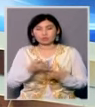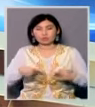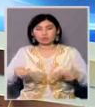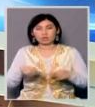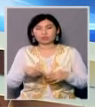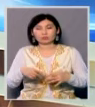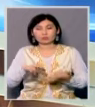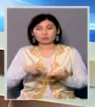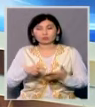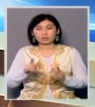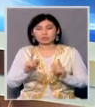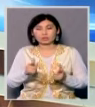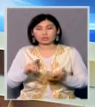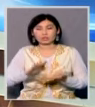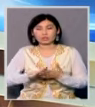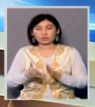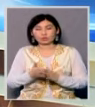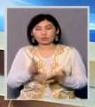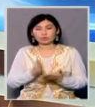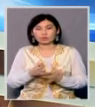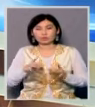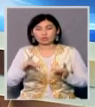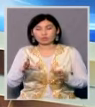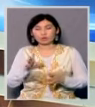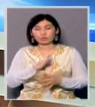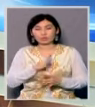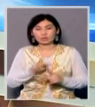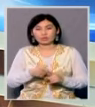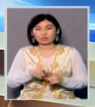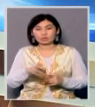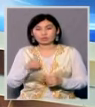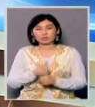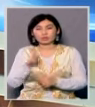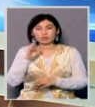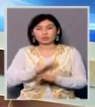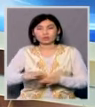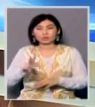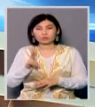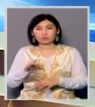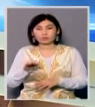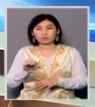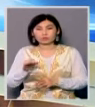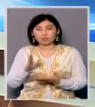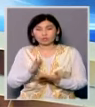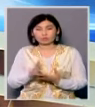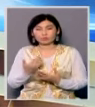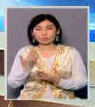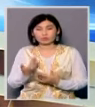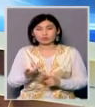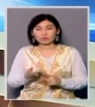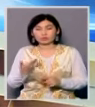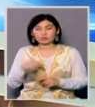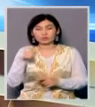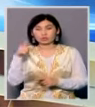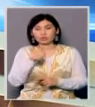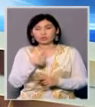организовывало проект согласно концепции празднования Наураз, предложенный президентом страны Касым-Жомартом Токаевым и в честь